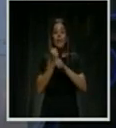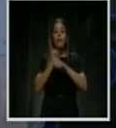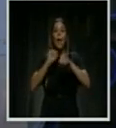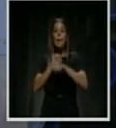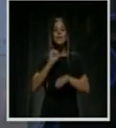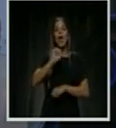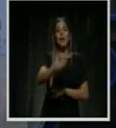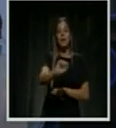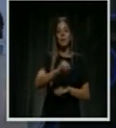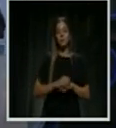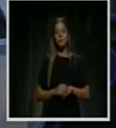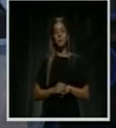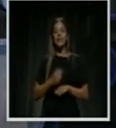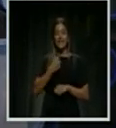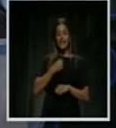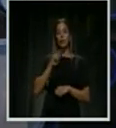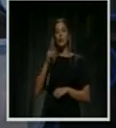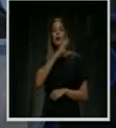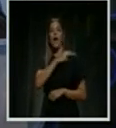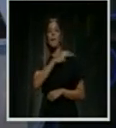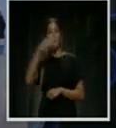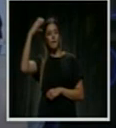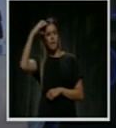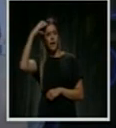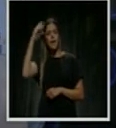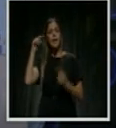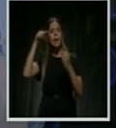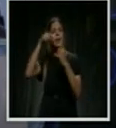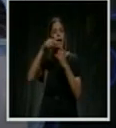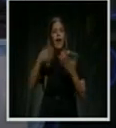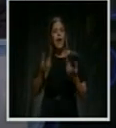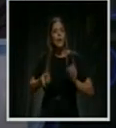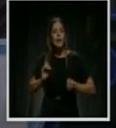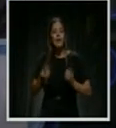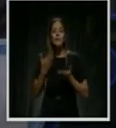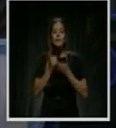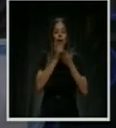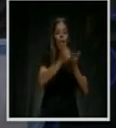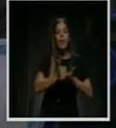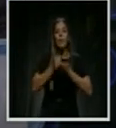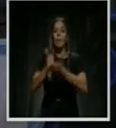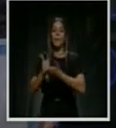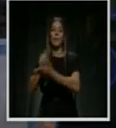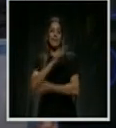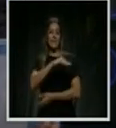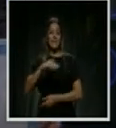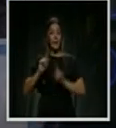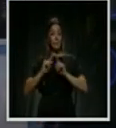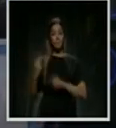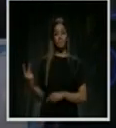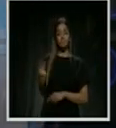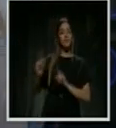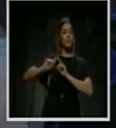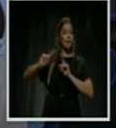kemm jien qegħdin fil-politika biex inservu n-nies. Però hemm differenza. Għaliex fil-waqt illi